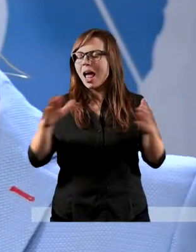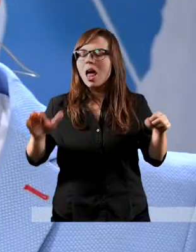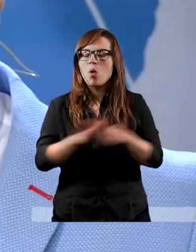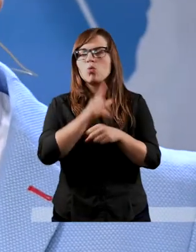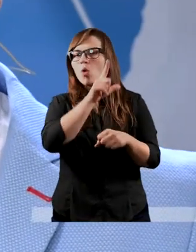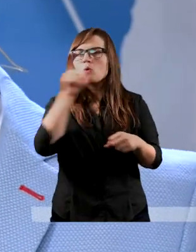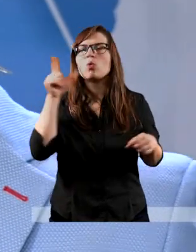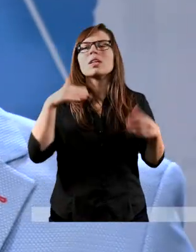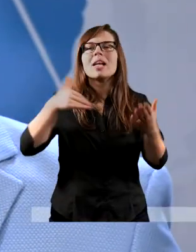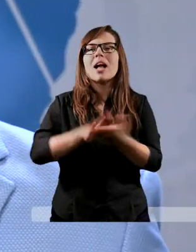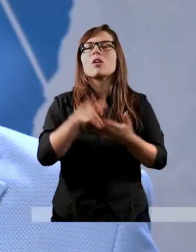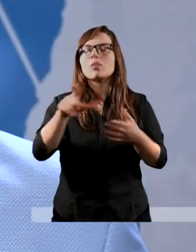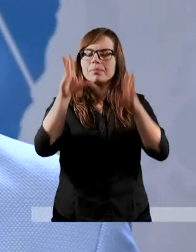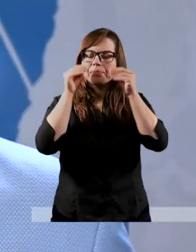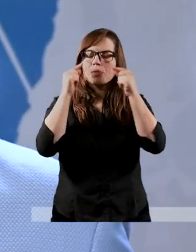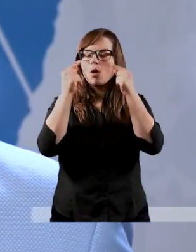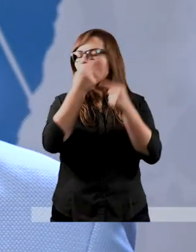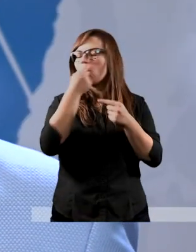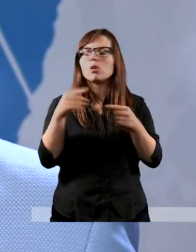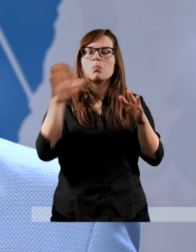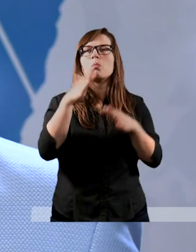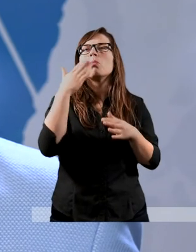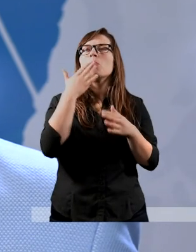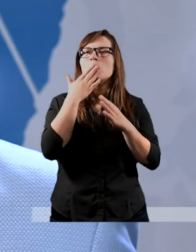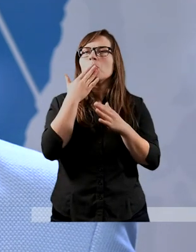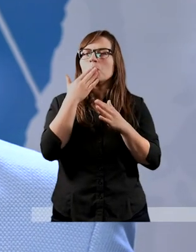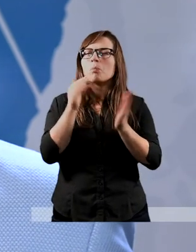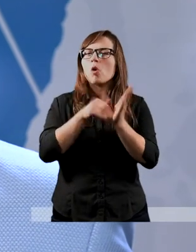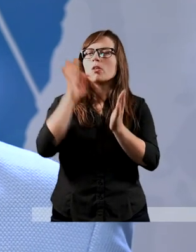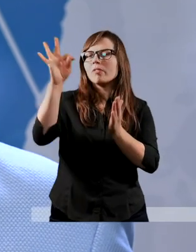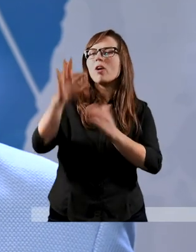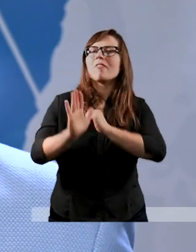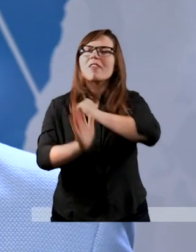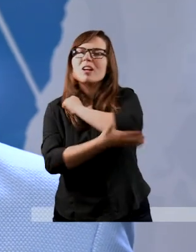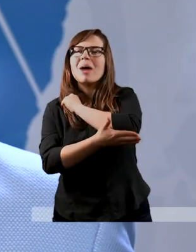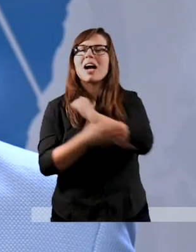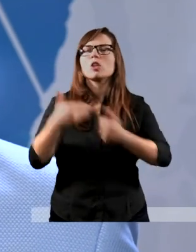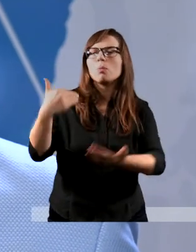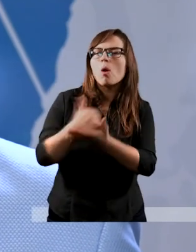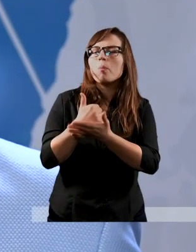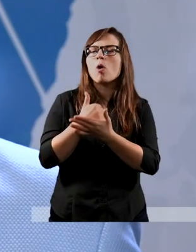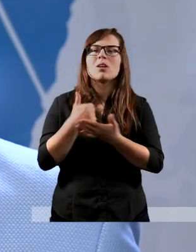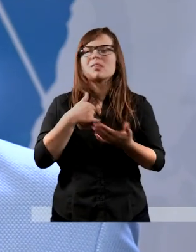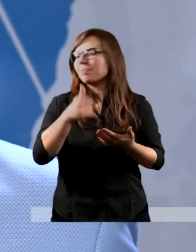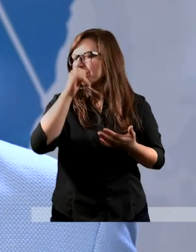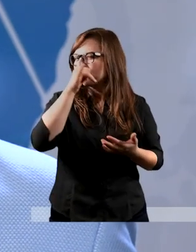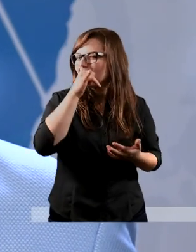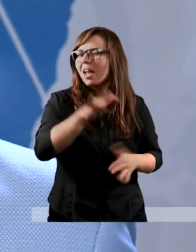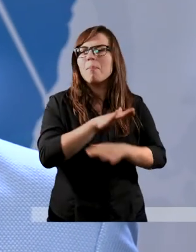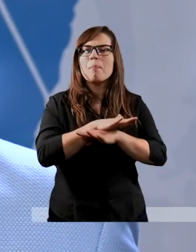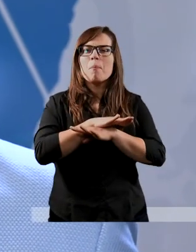ludzi, zamknąłem wtedy oczy i pomyślałem, Panie Boże, potrzebuję teraz Twojego wsparcia i pomocy, bo